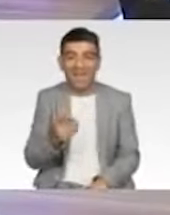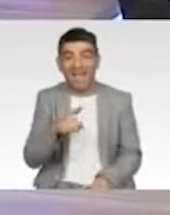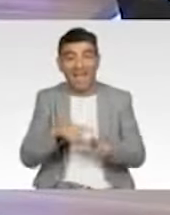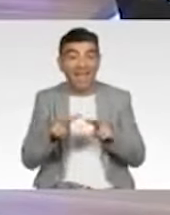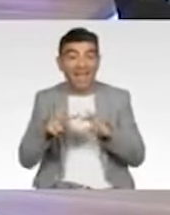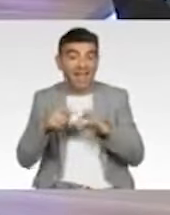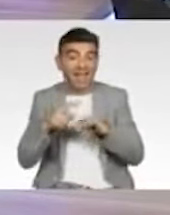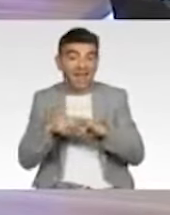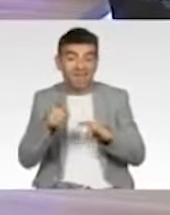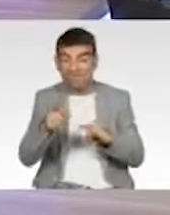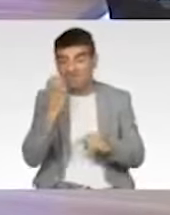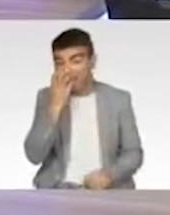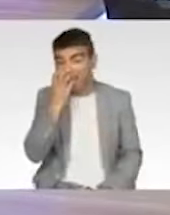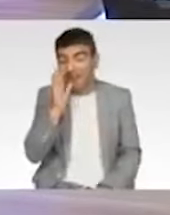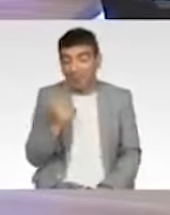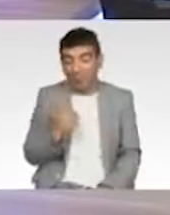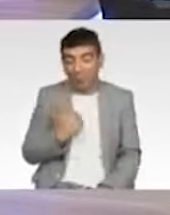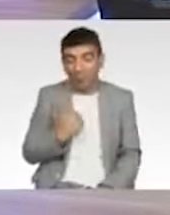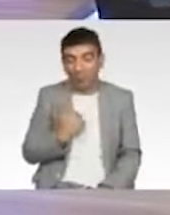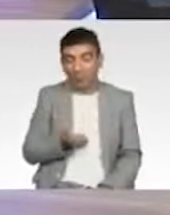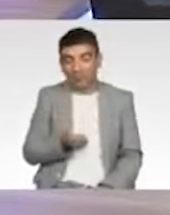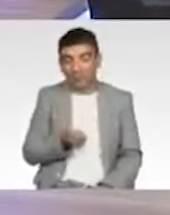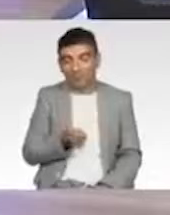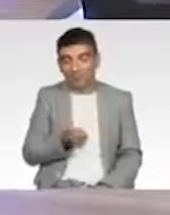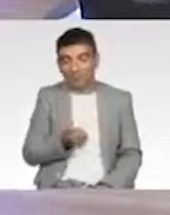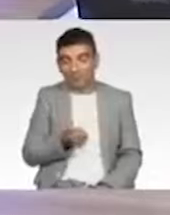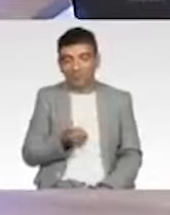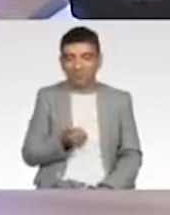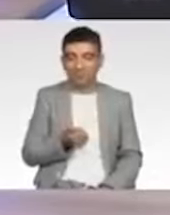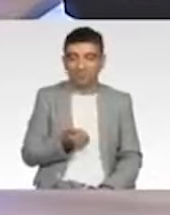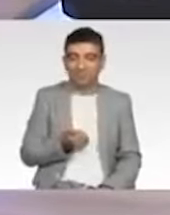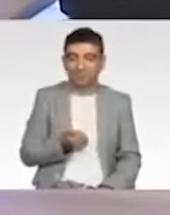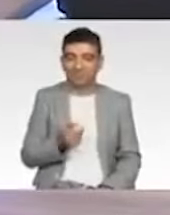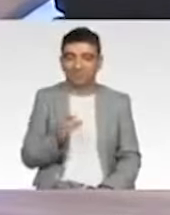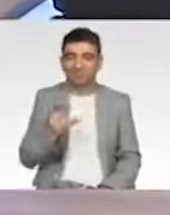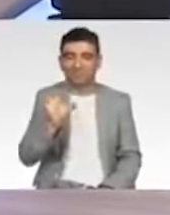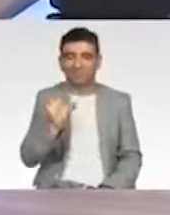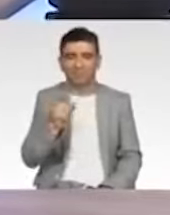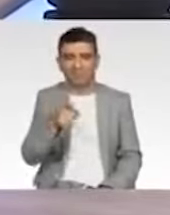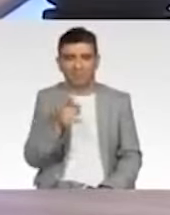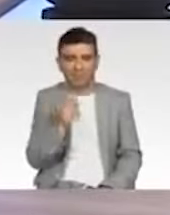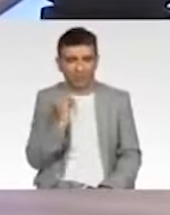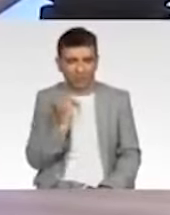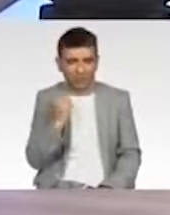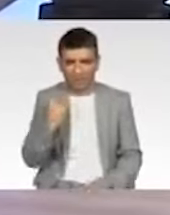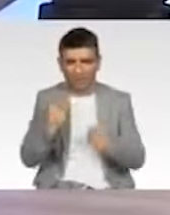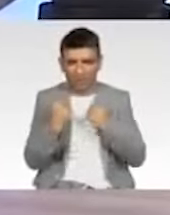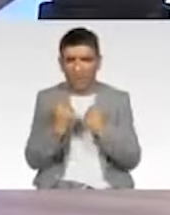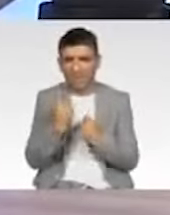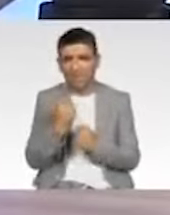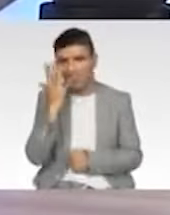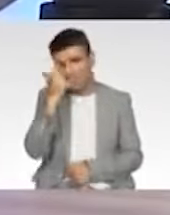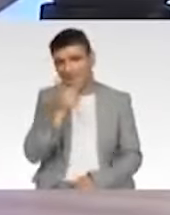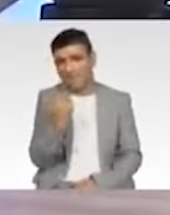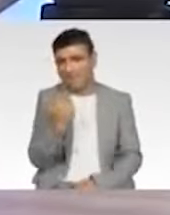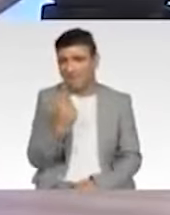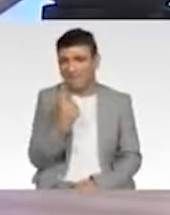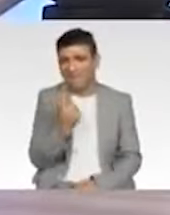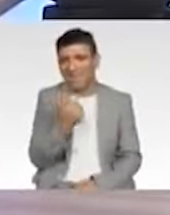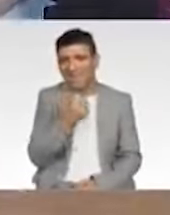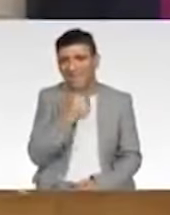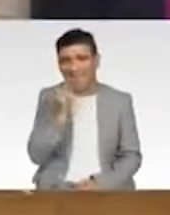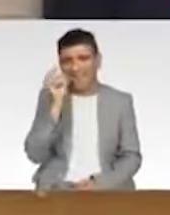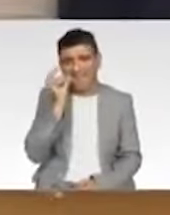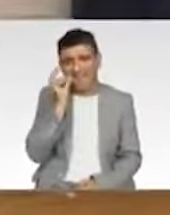beklemiyorum. Çünkü çok şey bir... Yapısı vardır. Ay yani yok maço değil babacan. De romantik.